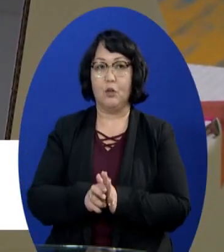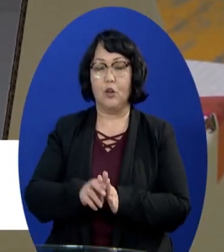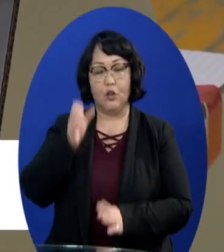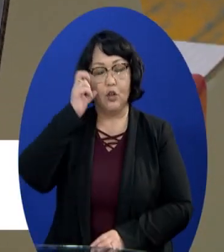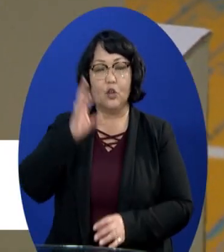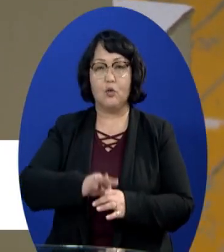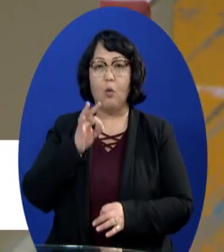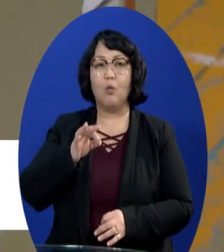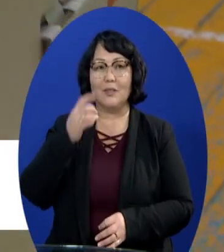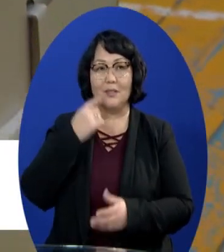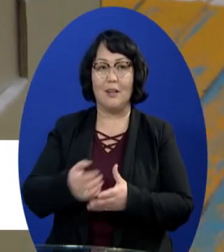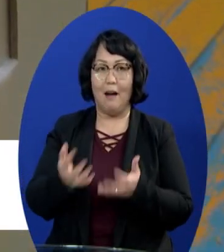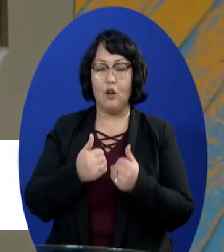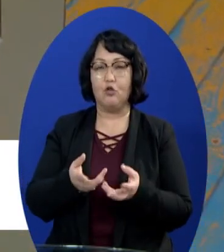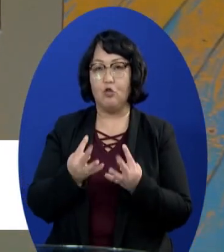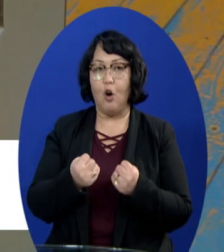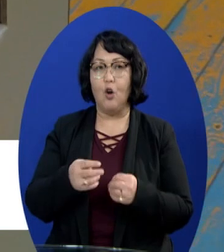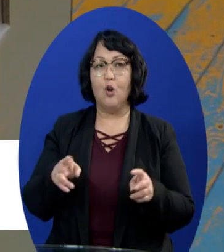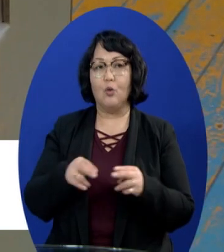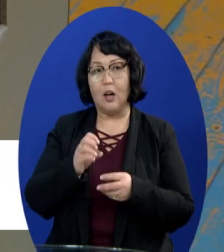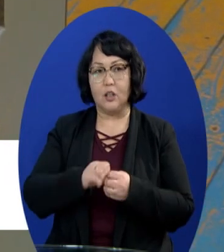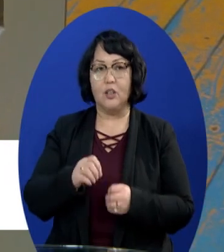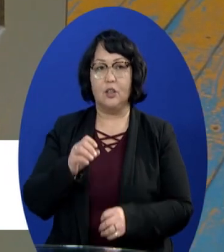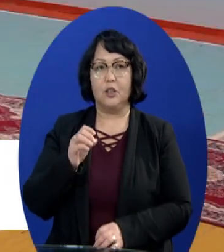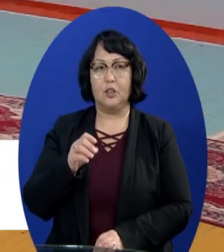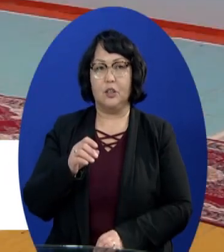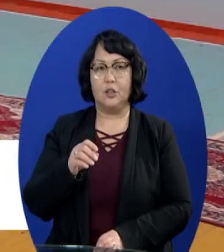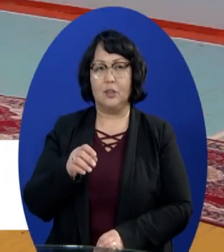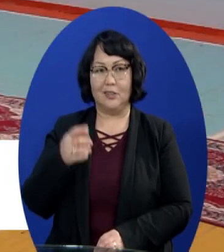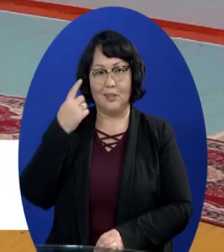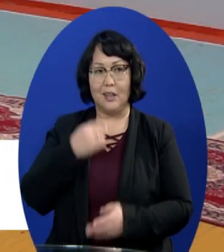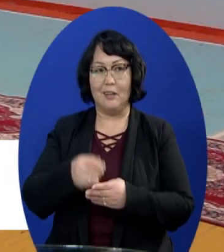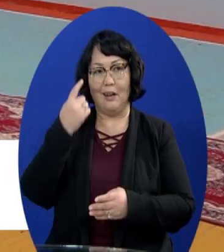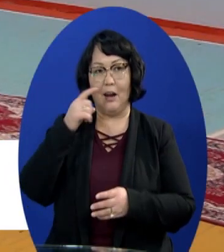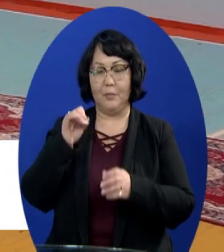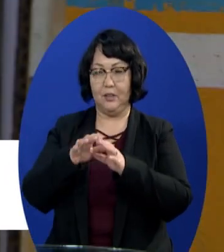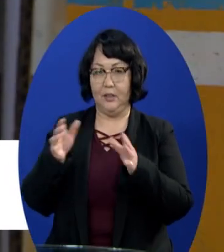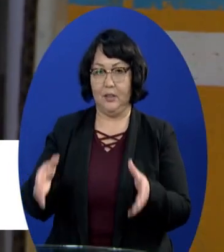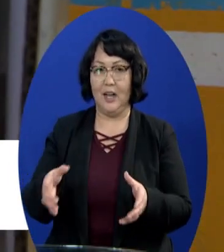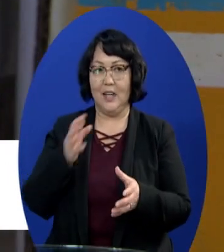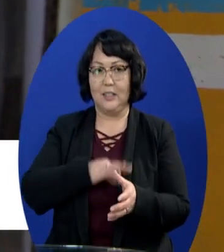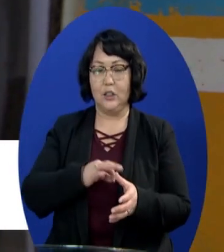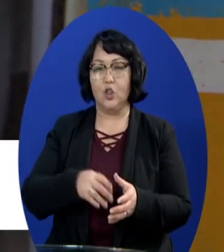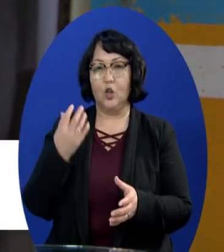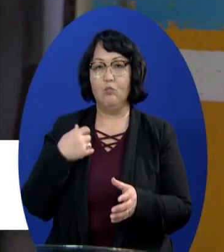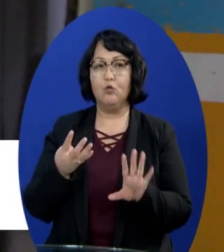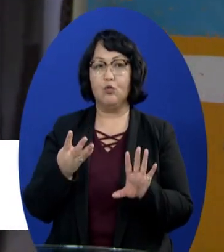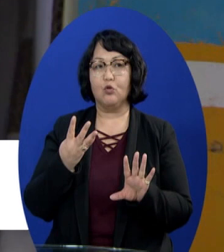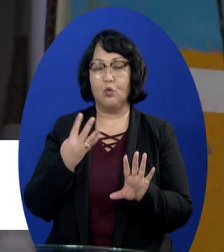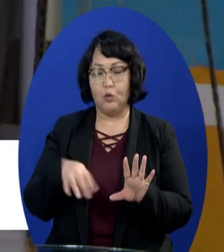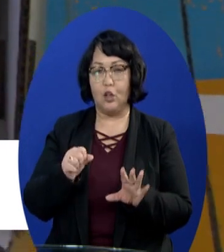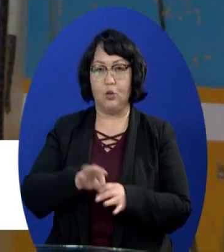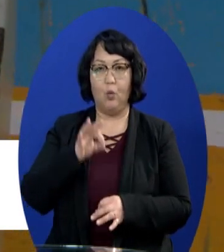Ерөнхийлөгчийн сонгуулийн санал авах, тоолох, дүн гаргах үйл ажиллагаанд New Image Cast санал тоолох төхөөрөмж хэрэглэх юм. Энэ нь өмнө нь 9 удаа сонгуульд